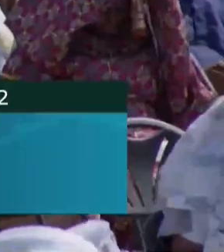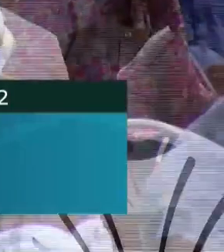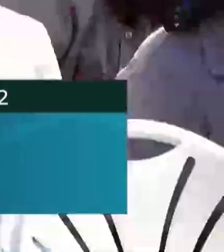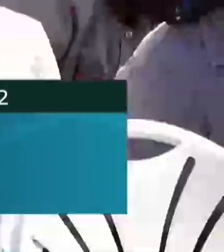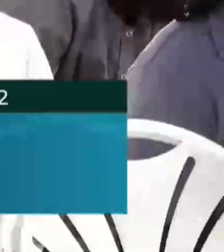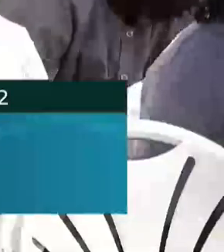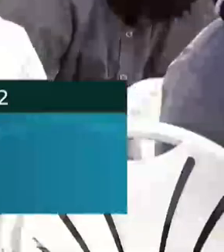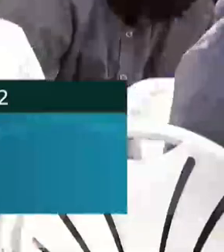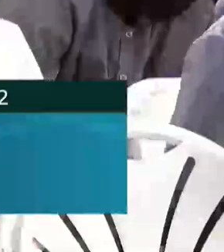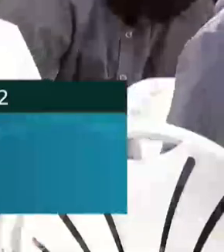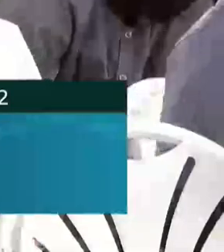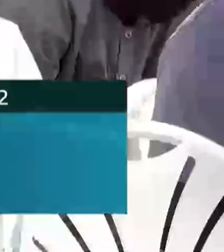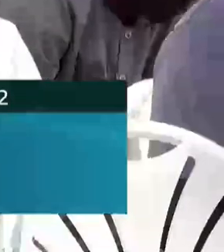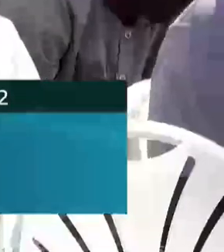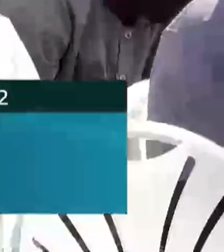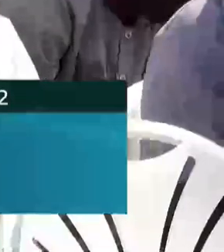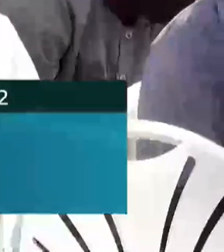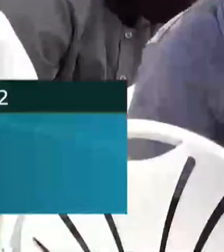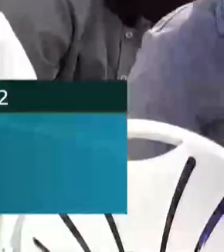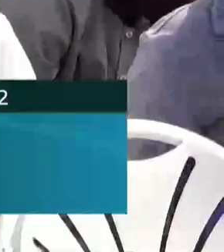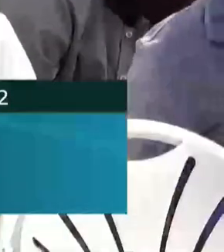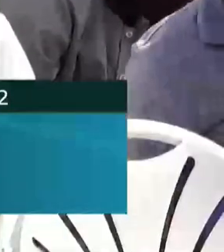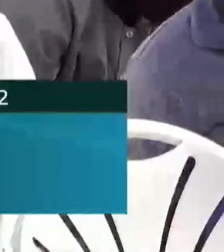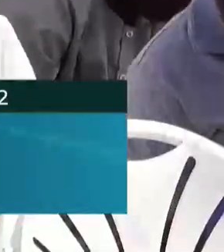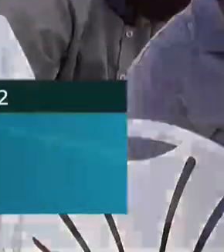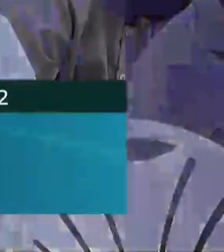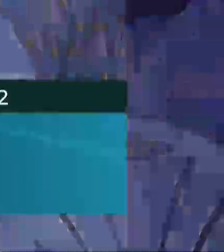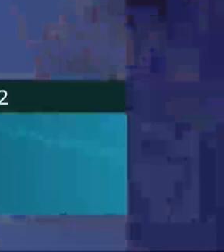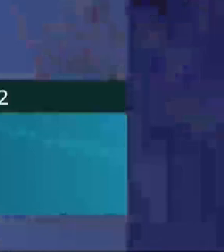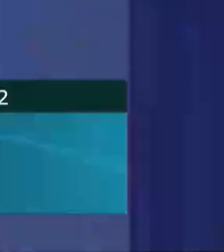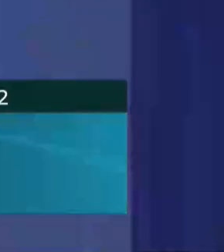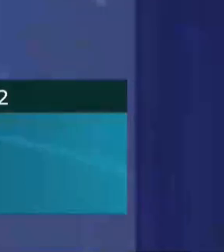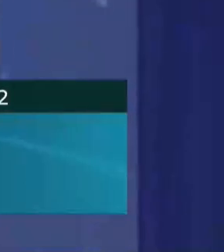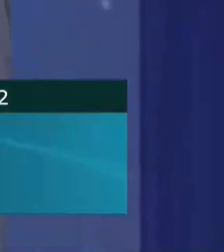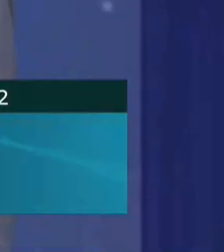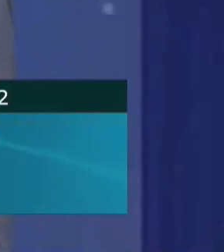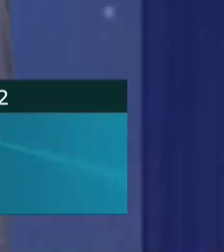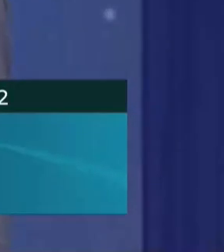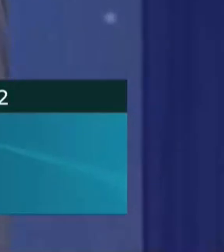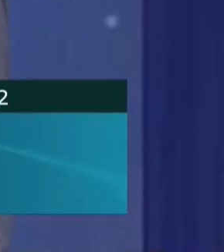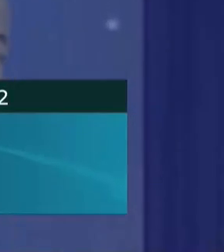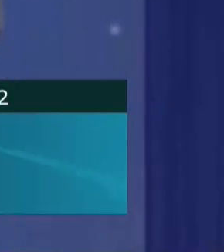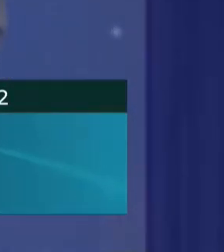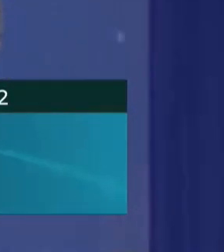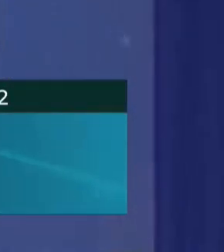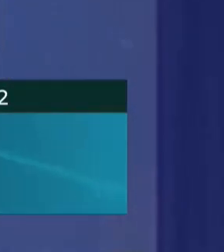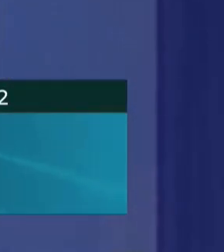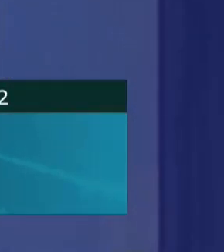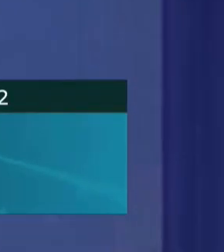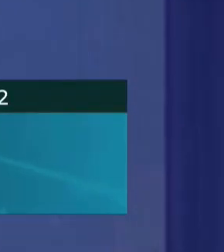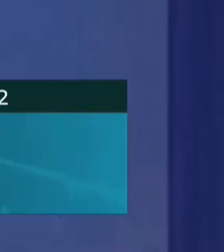dit, te gardera et je t'établirai pour traiter alliance avec le peuple pour être